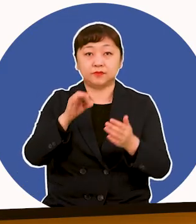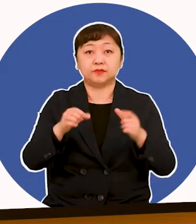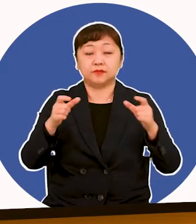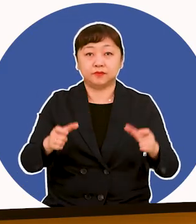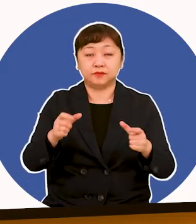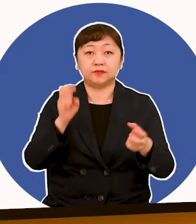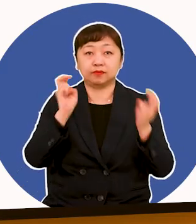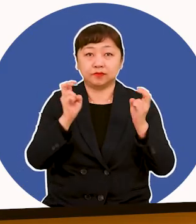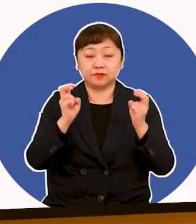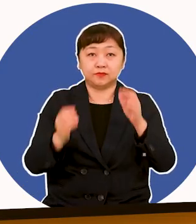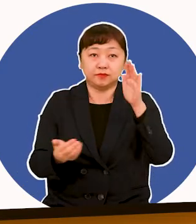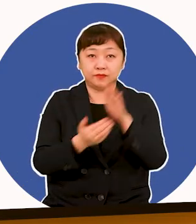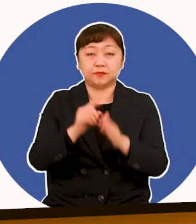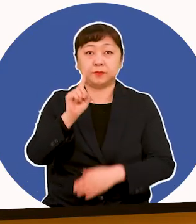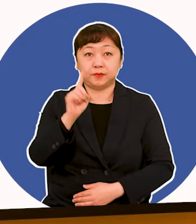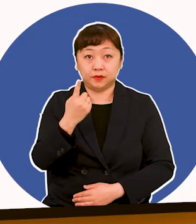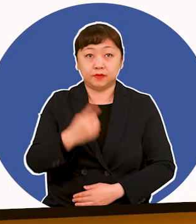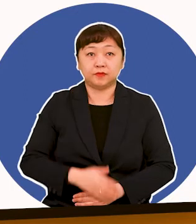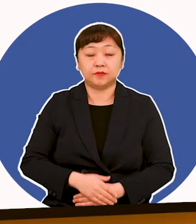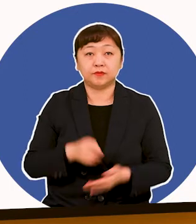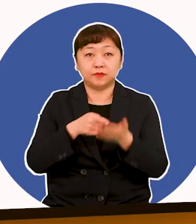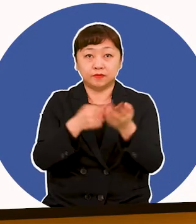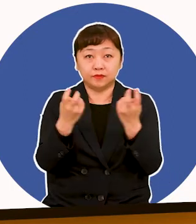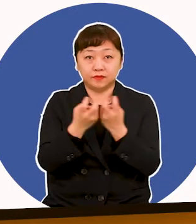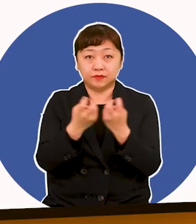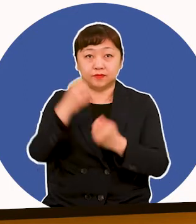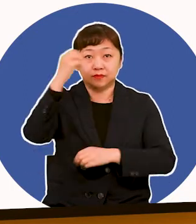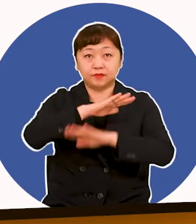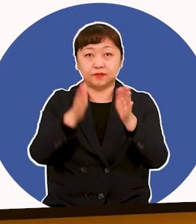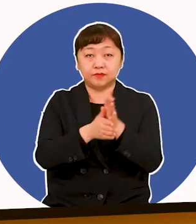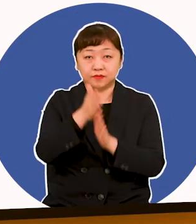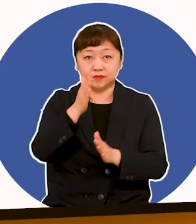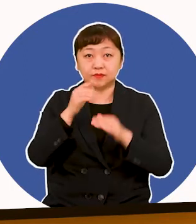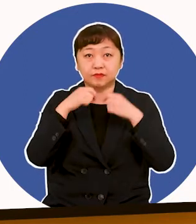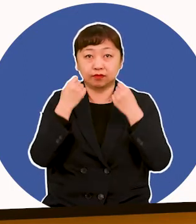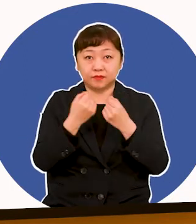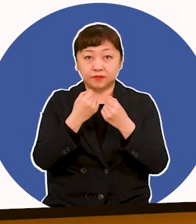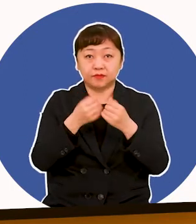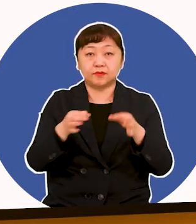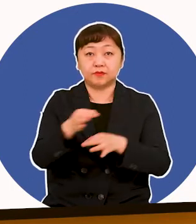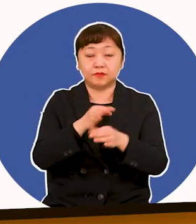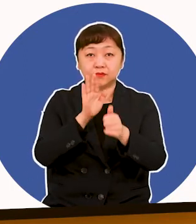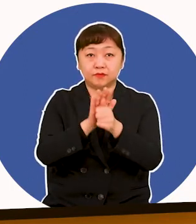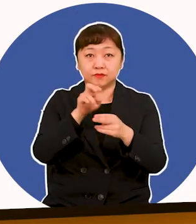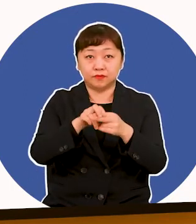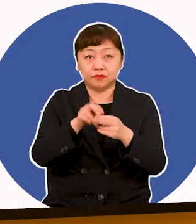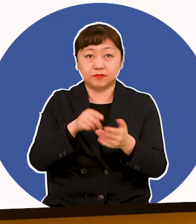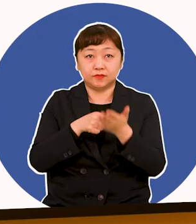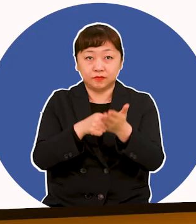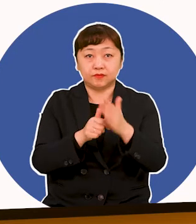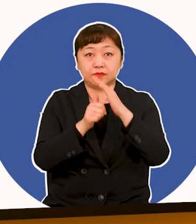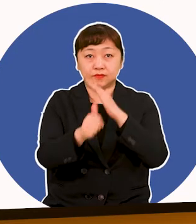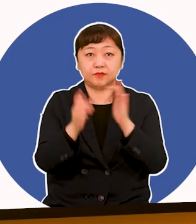상공업 체 최대 100개의 오구요 신청은 광명시 자영업 지원 센터 방문 등기우편 온라인으로